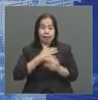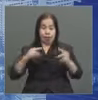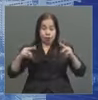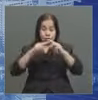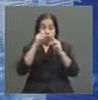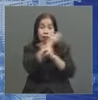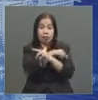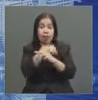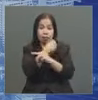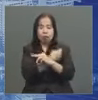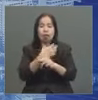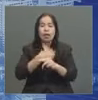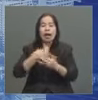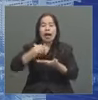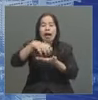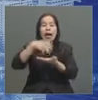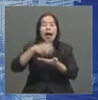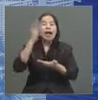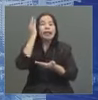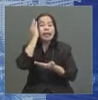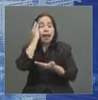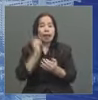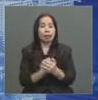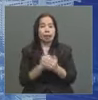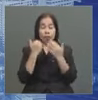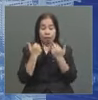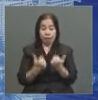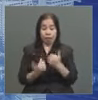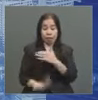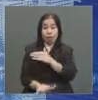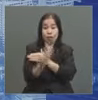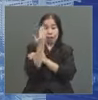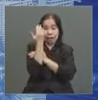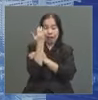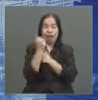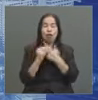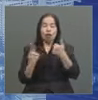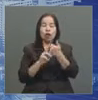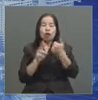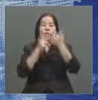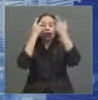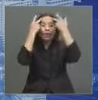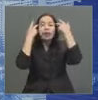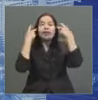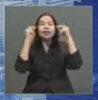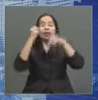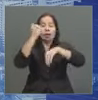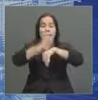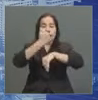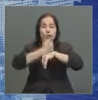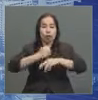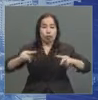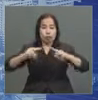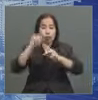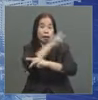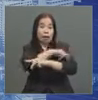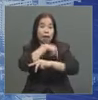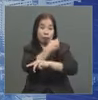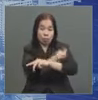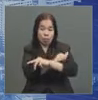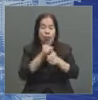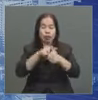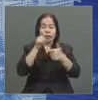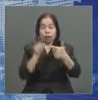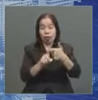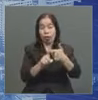อยากให้พี่น้องประชาชนได้รับทราบเมื่อเช้านี้ท่านรองนายกรัฐมนตรีรัฐมนตรีว่าการกระทรวงสาธารณสุขนะครับท่านอนุทินชาญวิรกูลและท่านปลัดกระทร